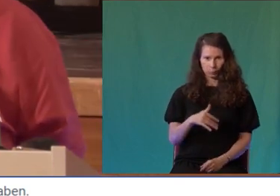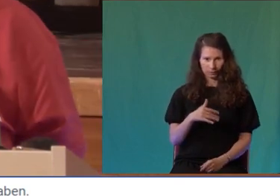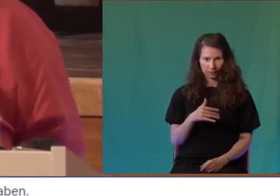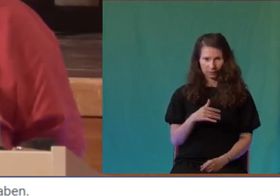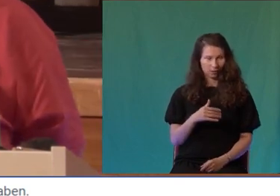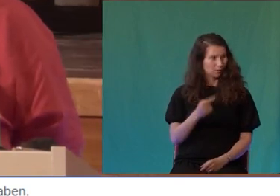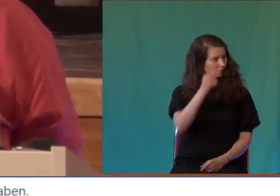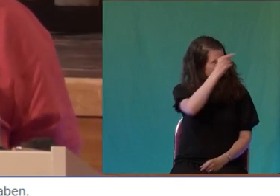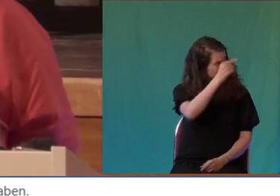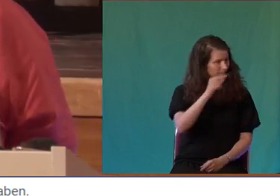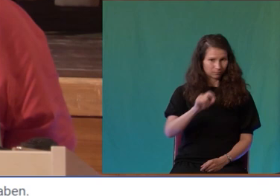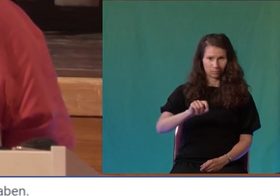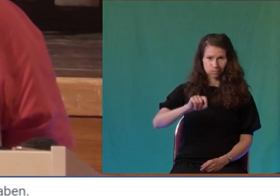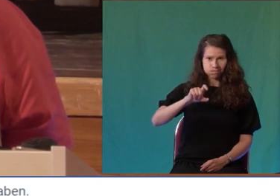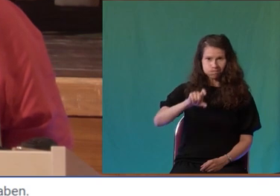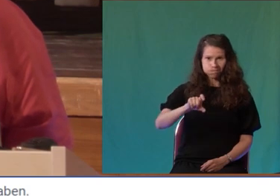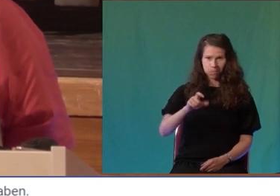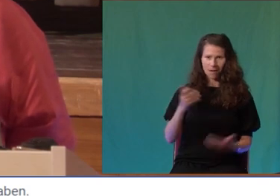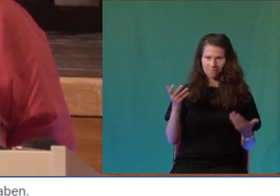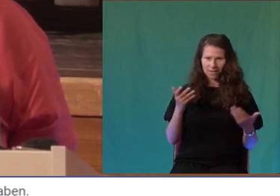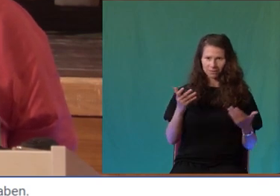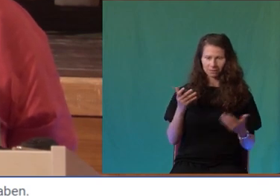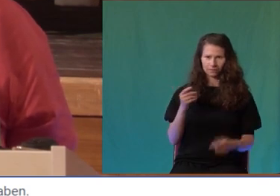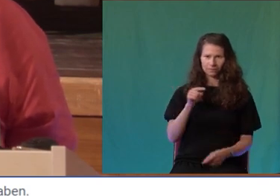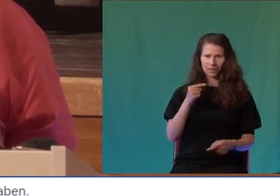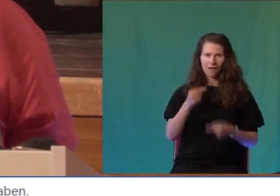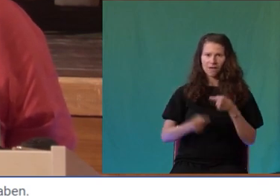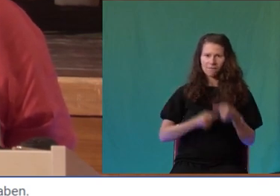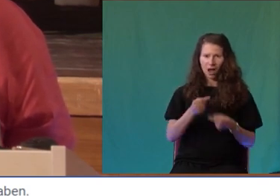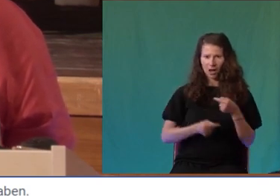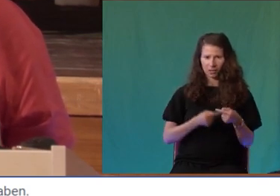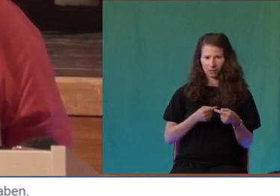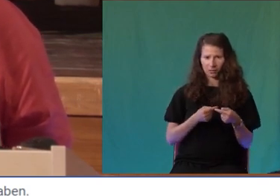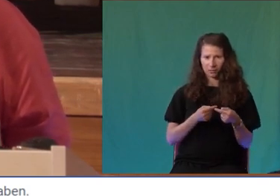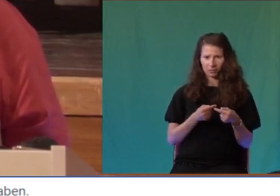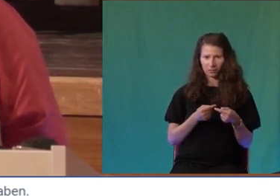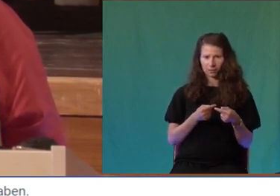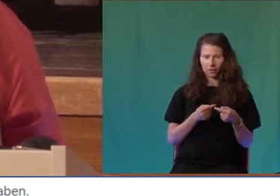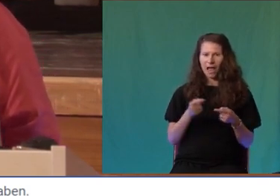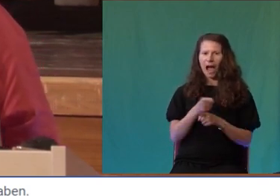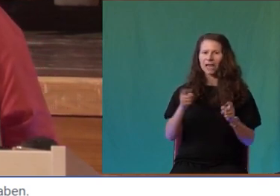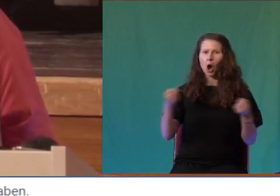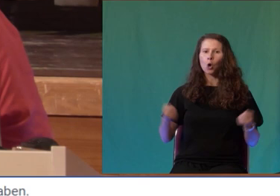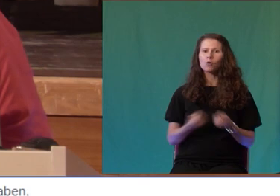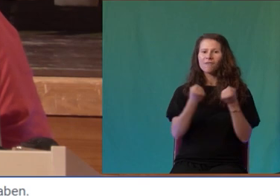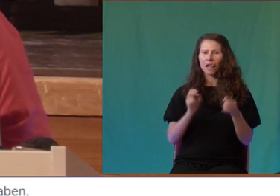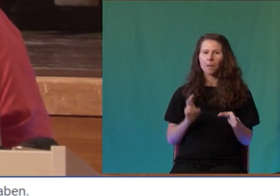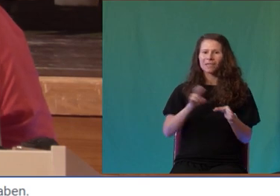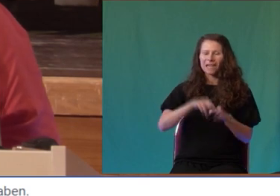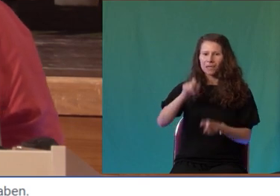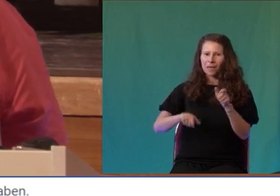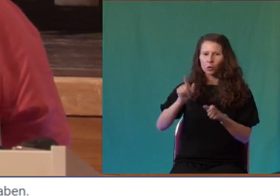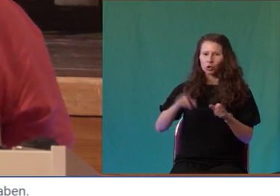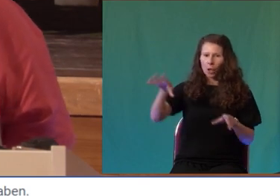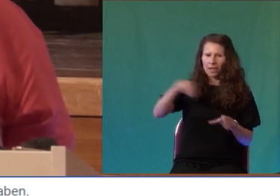groß dass in den Verfahren eine Einbeziehung von allen Unfallbeteiligten Personen erfolgen soll